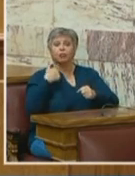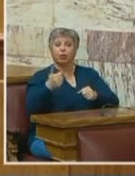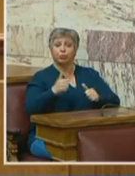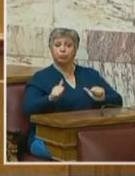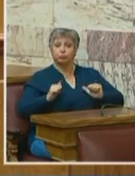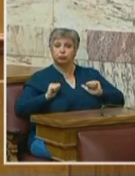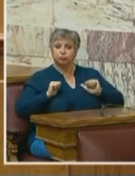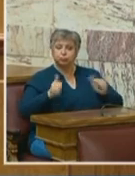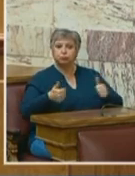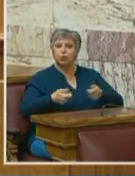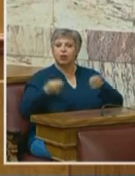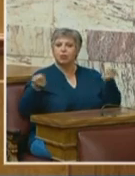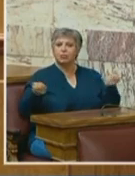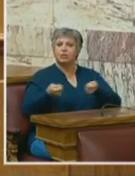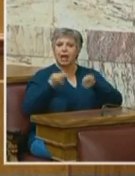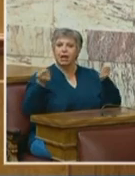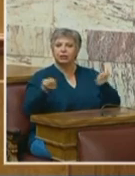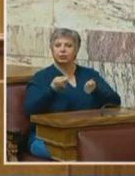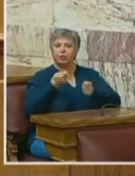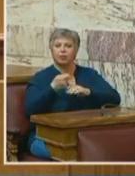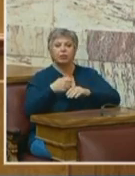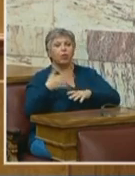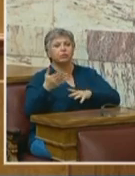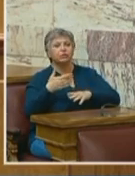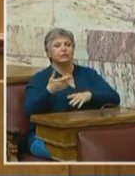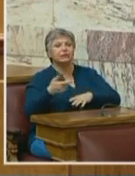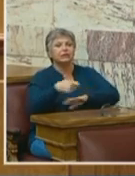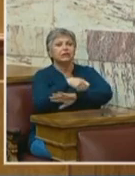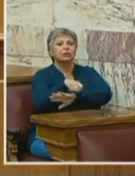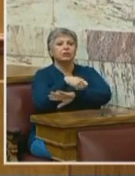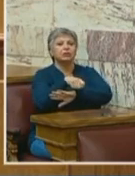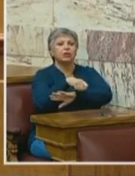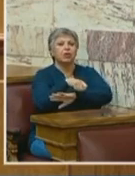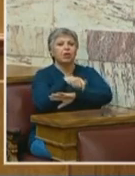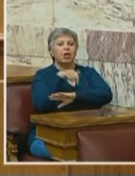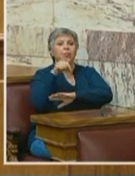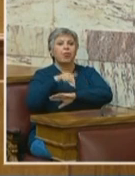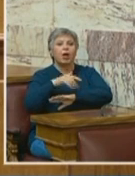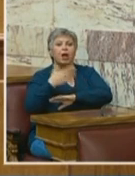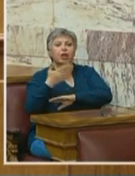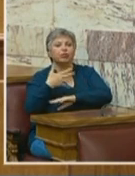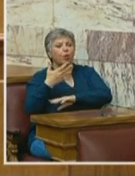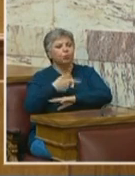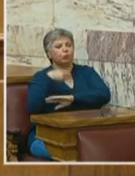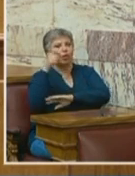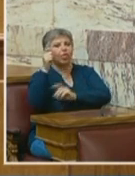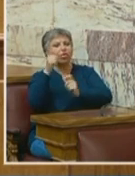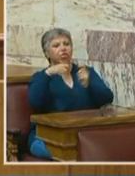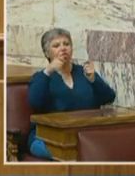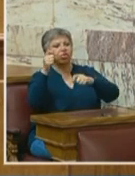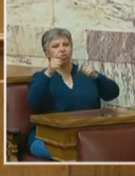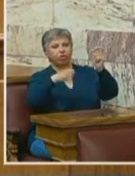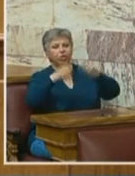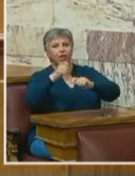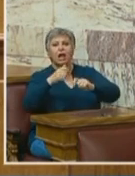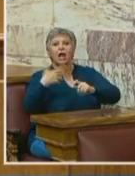να χρησιμοποιήσει τη δικαιοσύνη ως εργαλείο εξόντωσης των πολιτικών της αντιπάλων. Όταν η Νέα